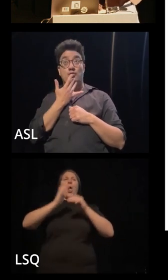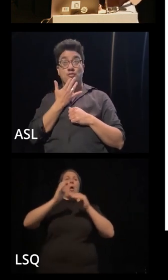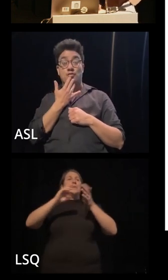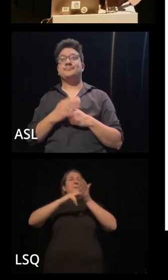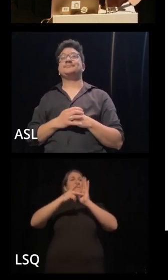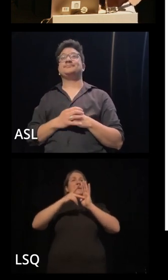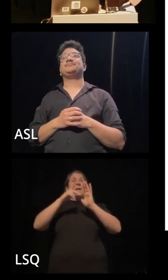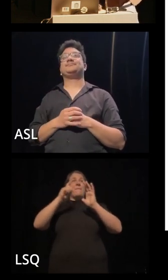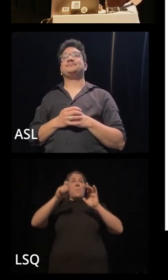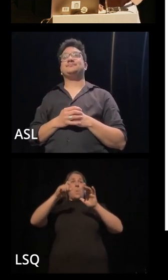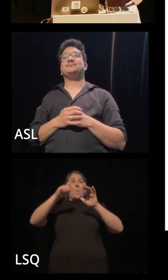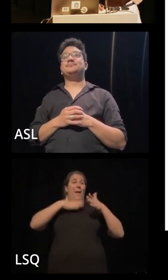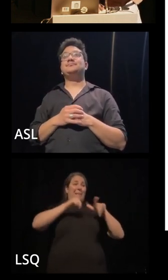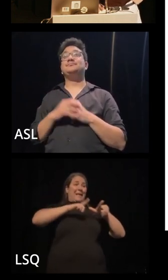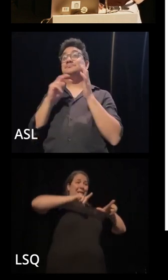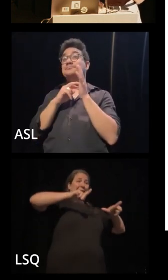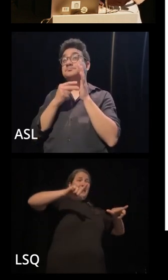lieux